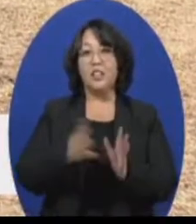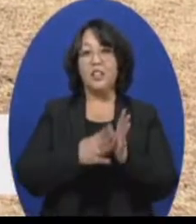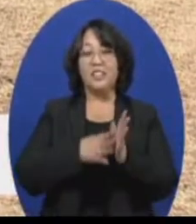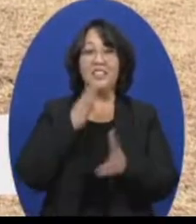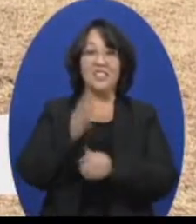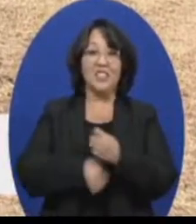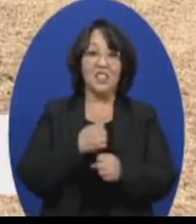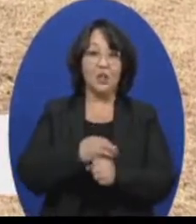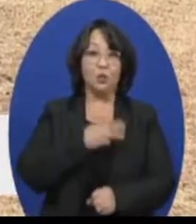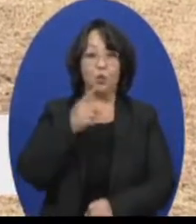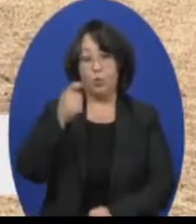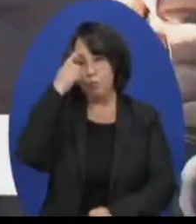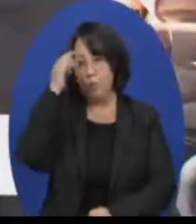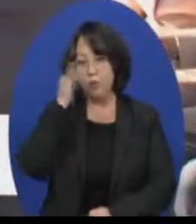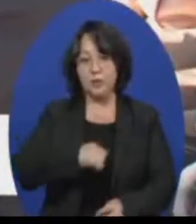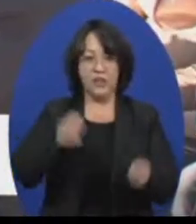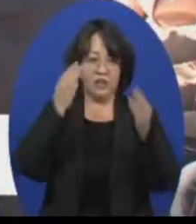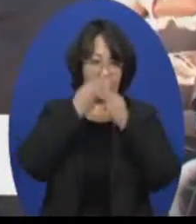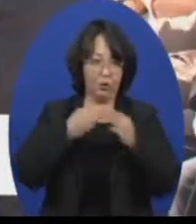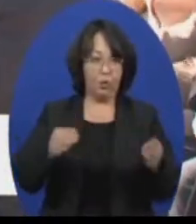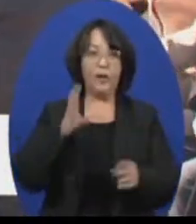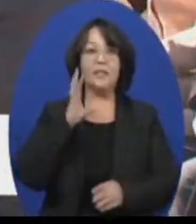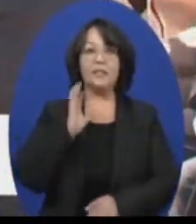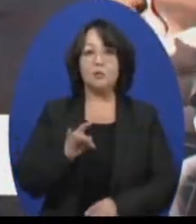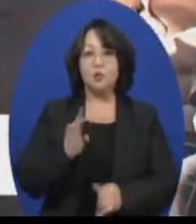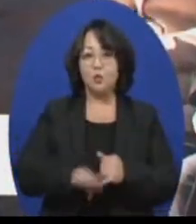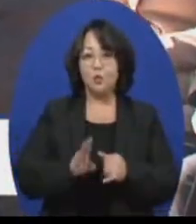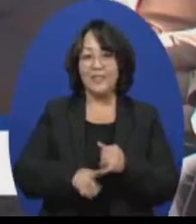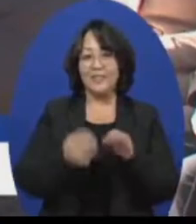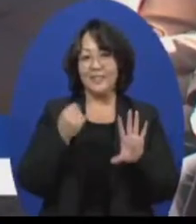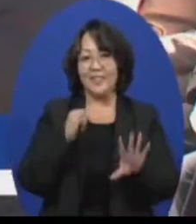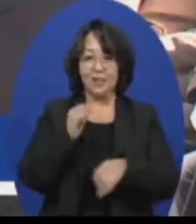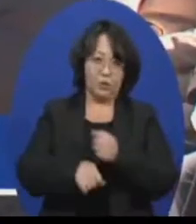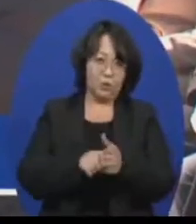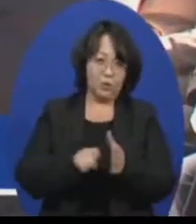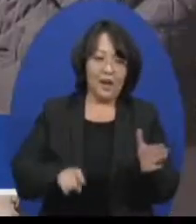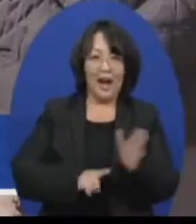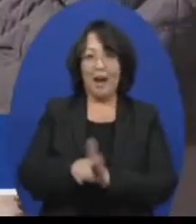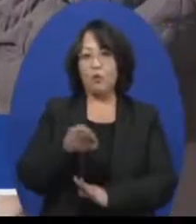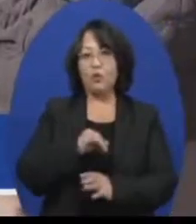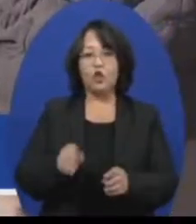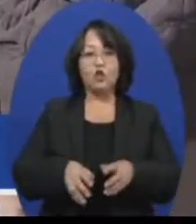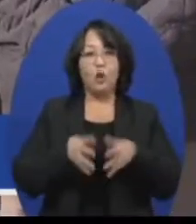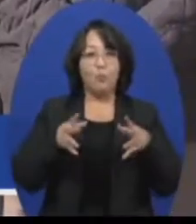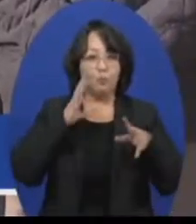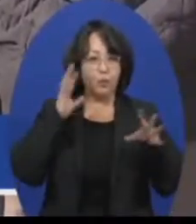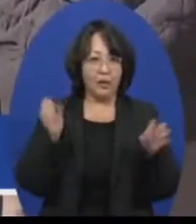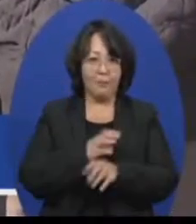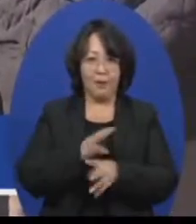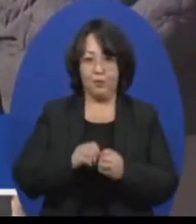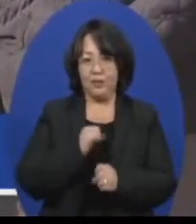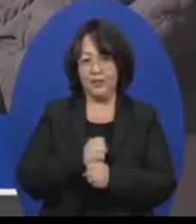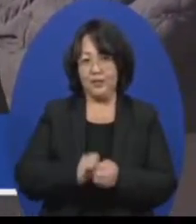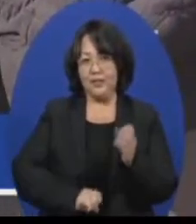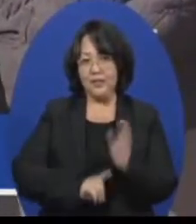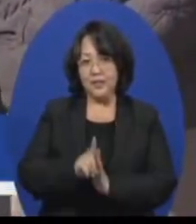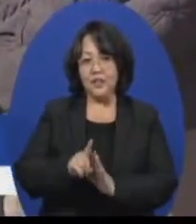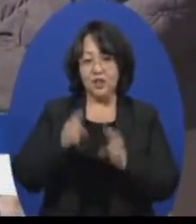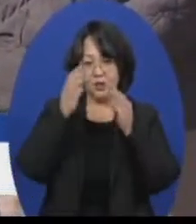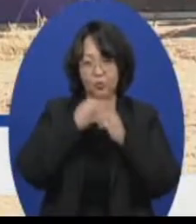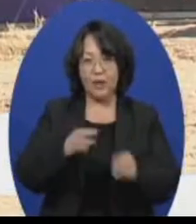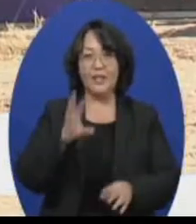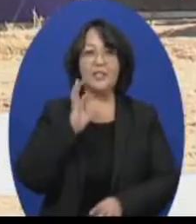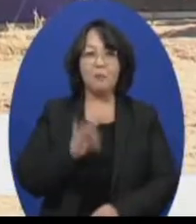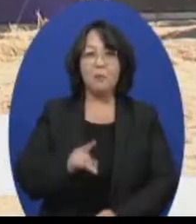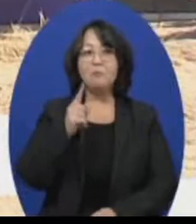99 жилийн түүхтэй Монгол улсын шинжлэх ухааны салбарт сүүлийн 60 жилийн дараа анх удаагаа томоохон хэмжээний бүтээн байгуулалтын ажил хийж байна. Үндсэндээ шинжлэх